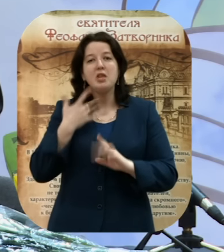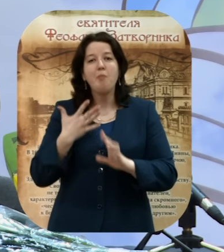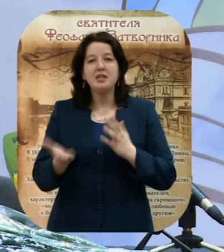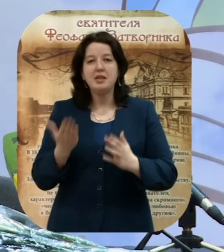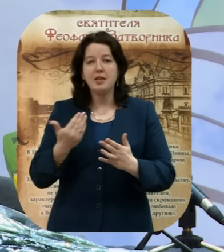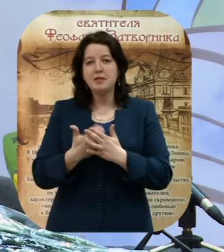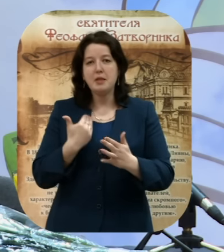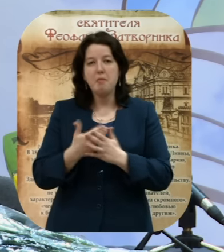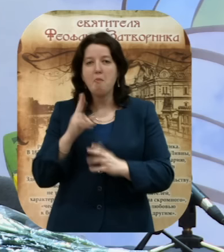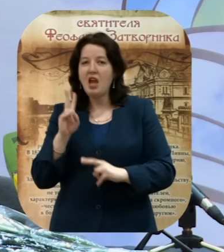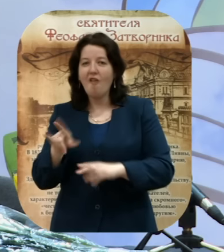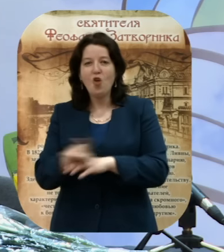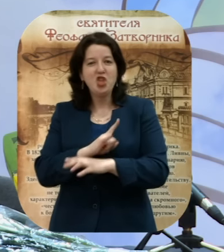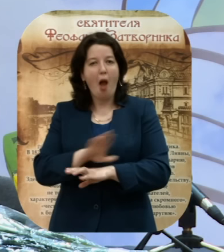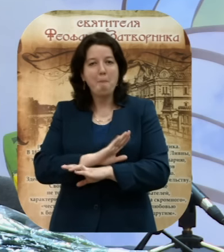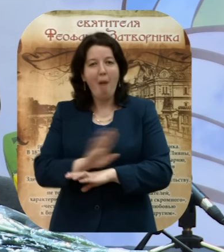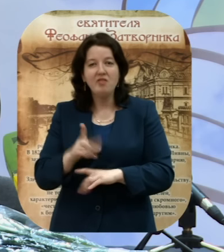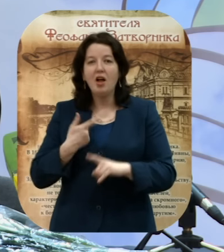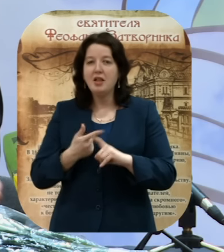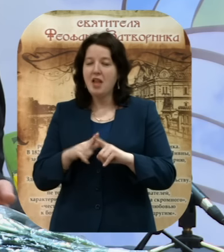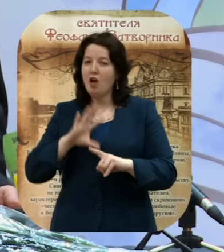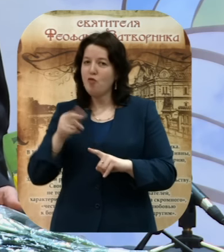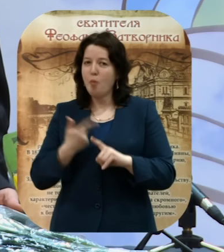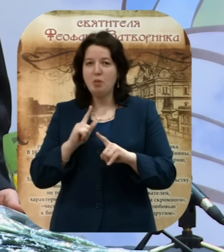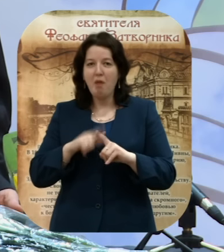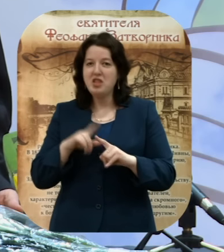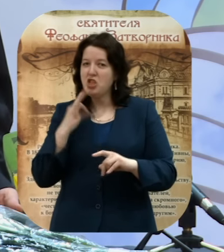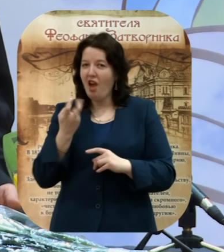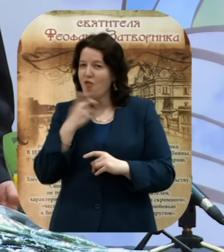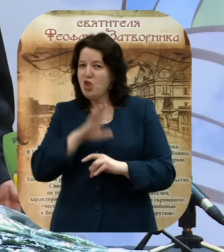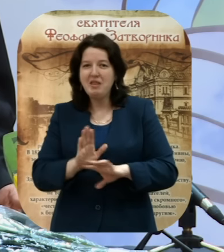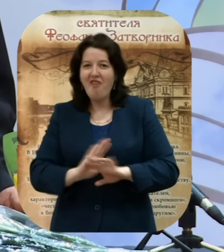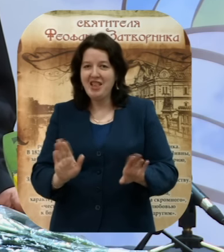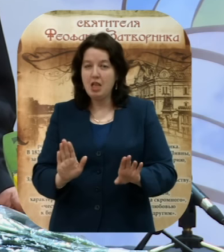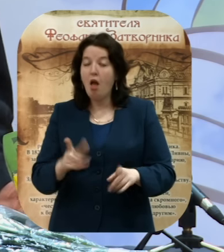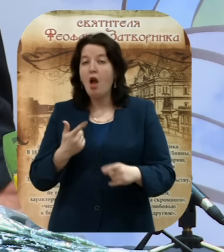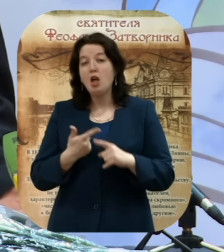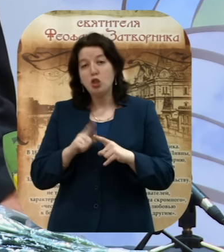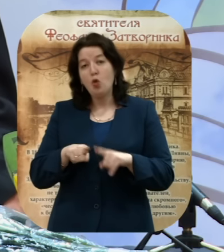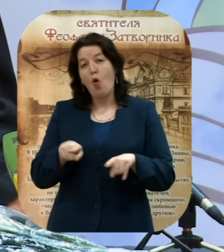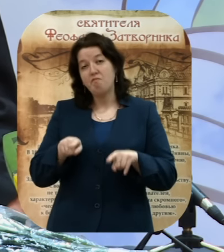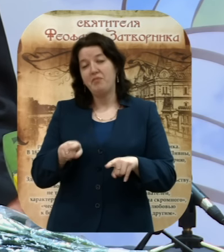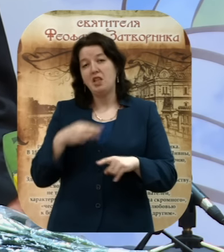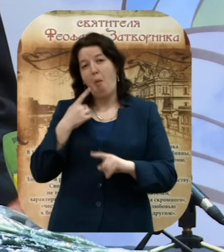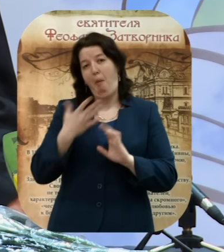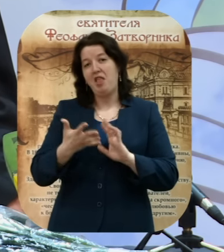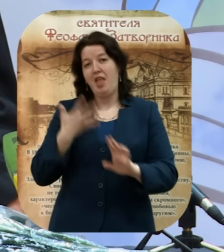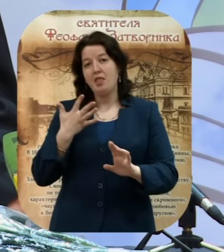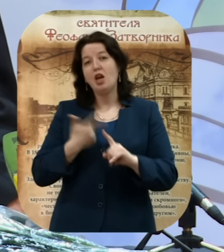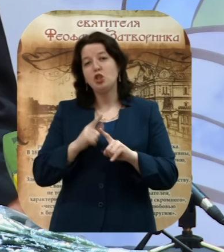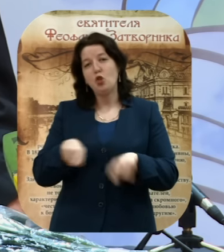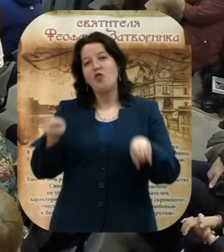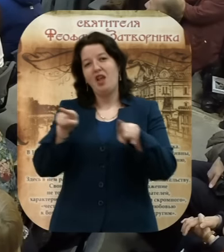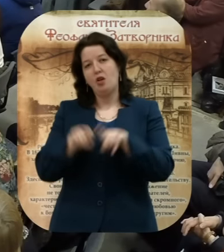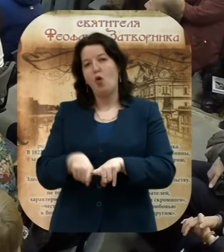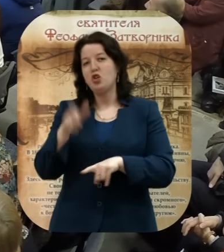знаешь, никого и не обманывал, так, в общем-то, не подводил, так то, ну, уже понятно, какой